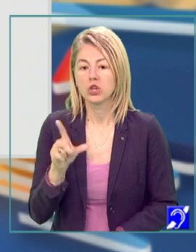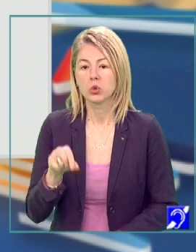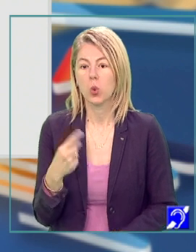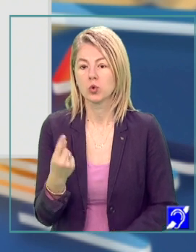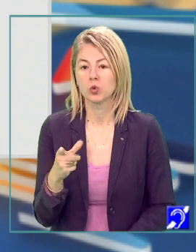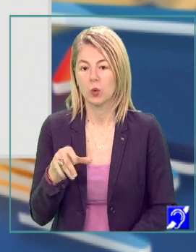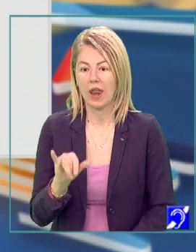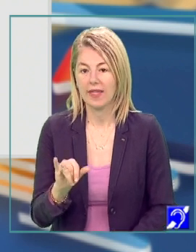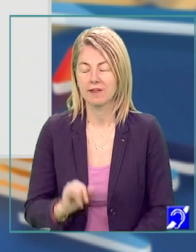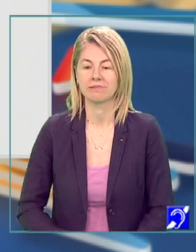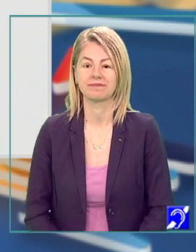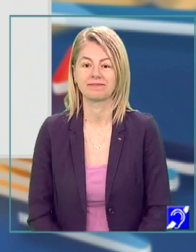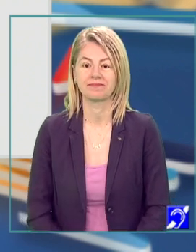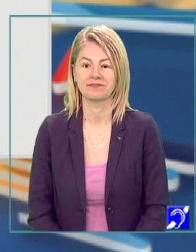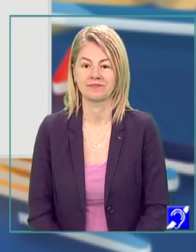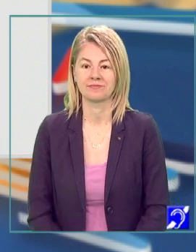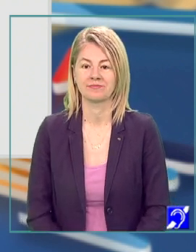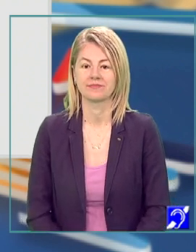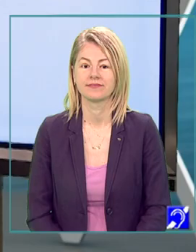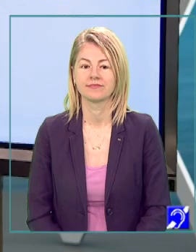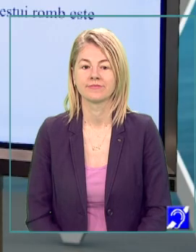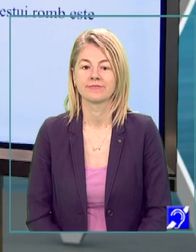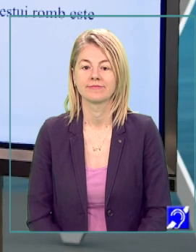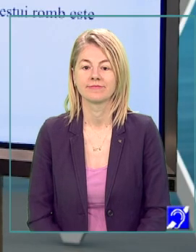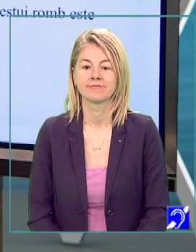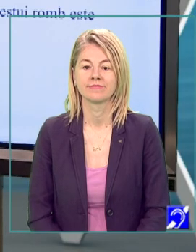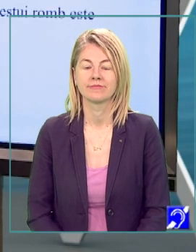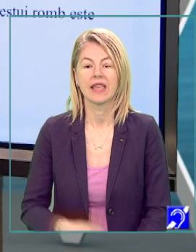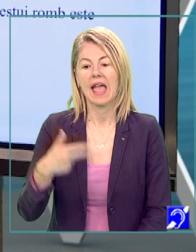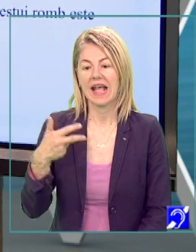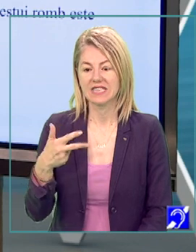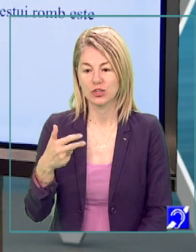3, adică 21 de lei.